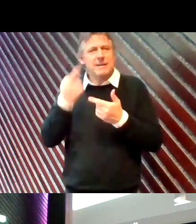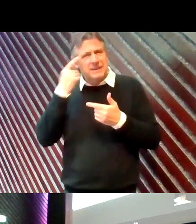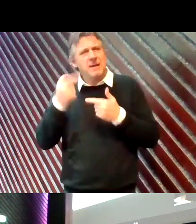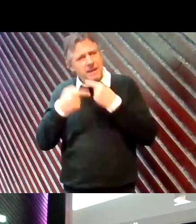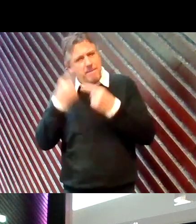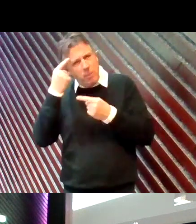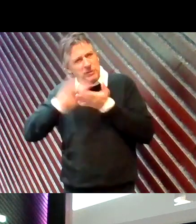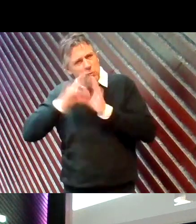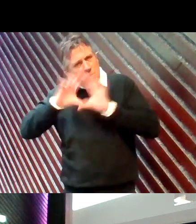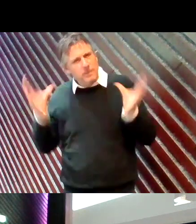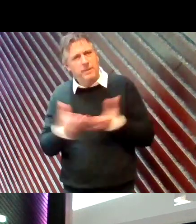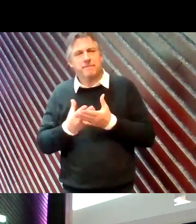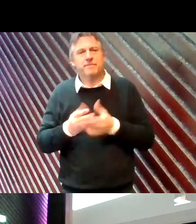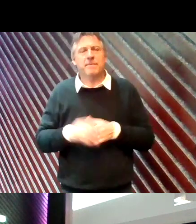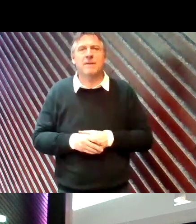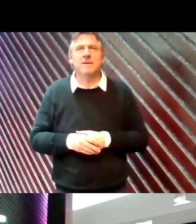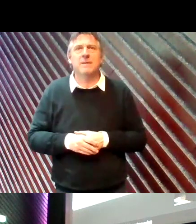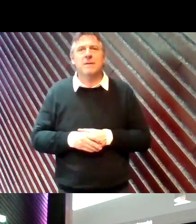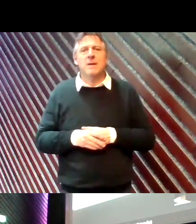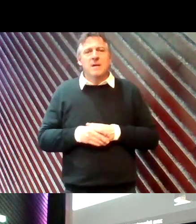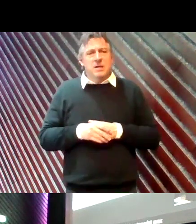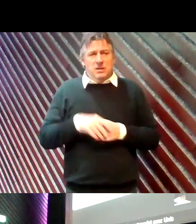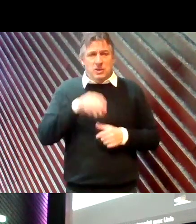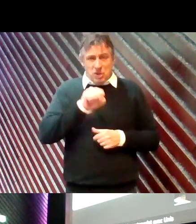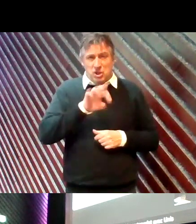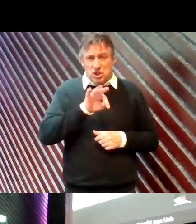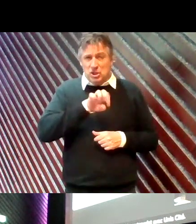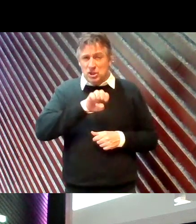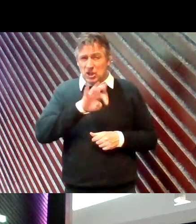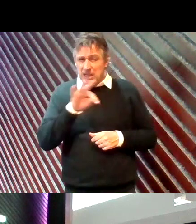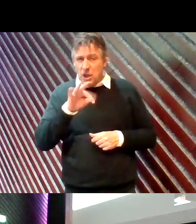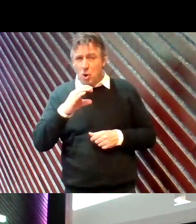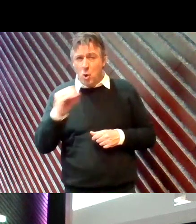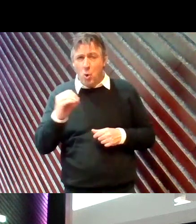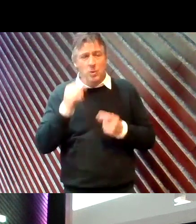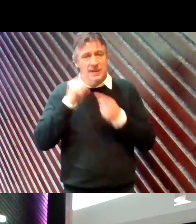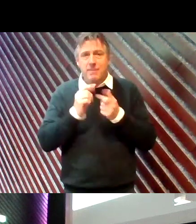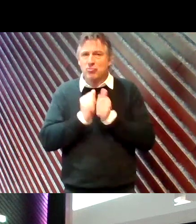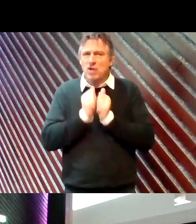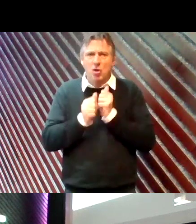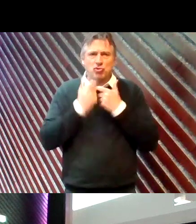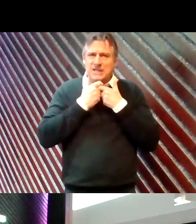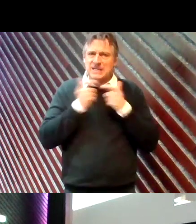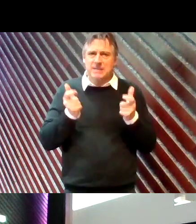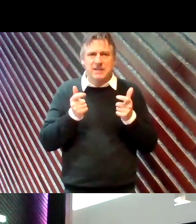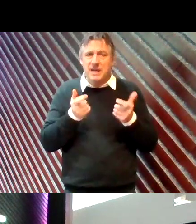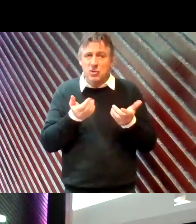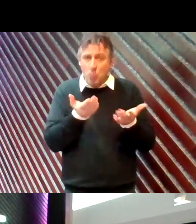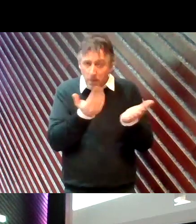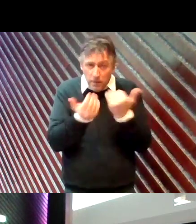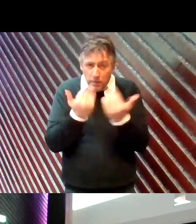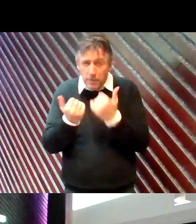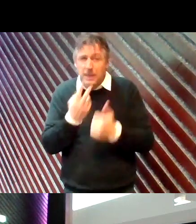on organise aussi comme le fait Street Pro sur les challenges d'assistibilité l'idée c'est d'engager en tout cas les citoyens on a